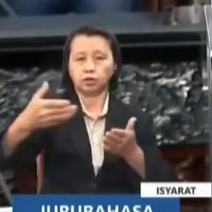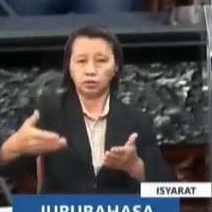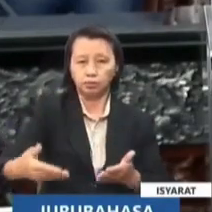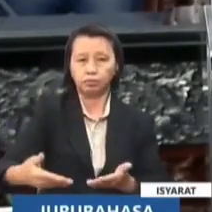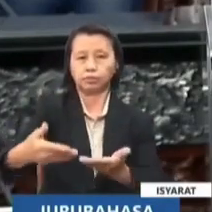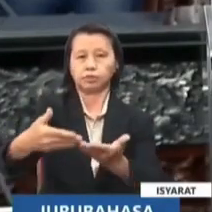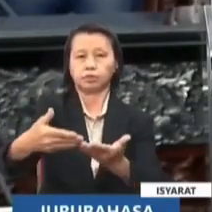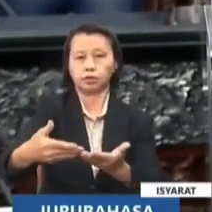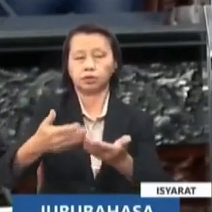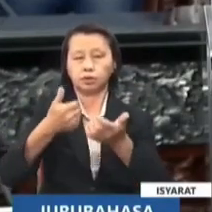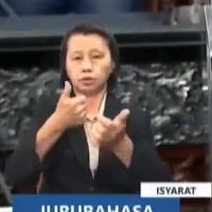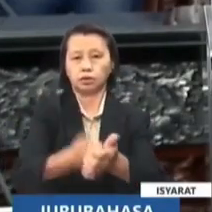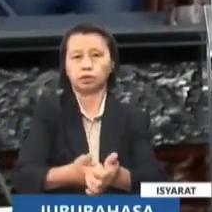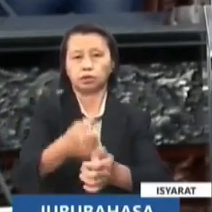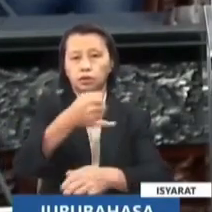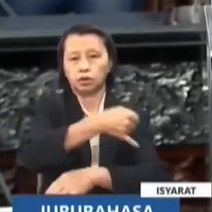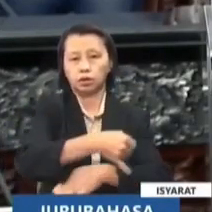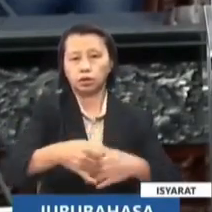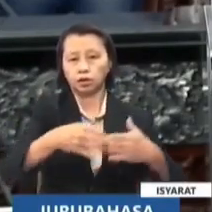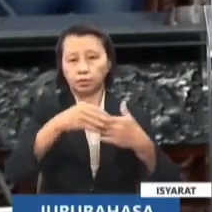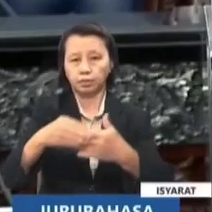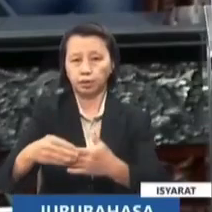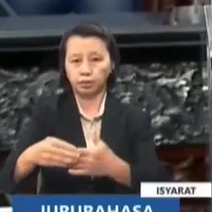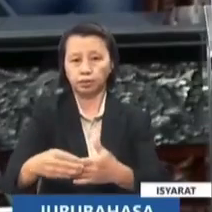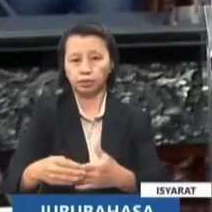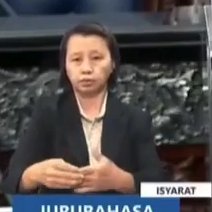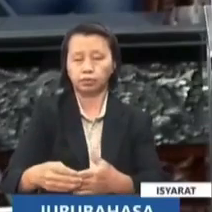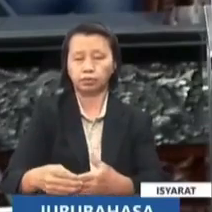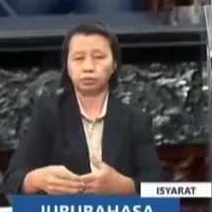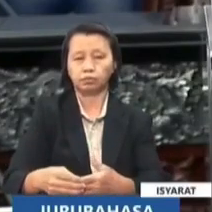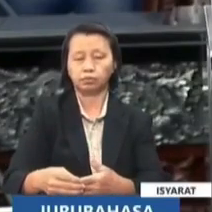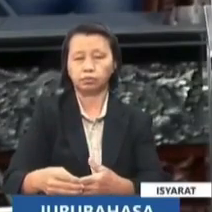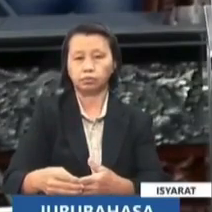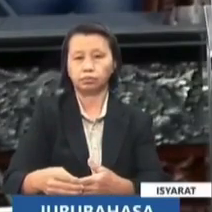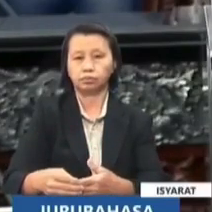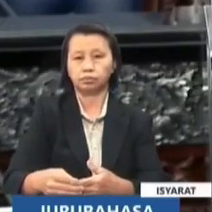perkenalkan mengikut garis panduan yang telah diberi oleh pihak